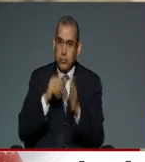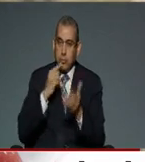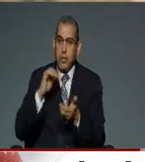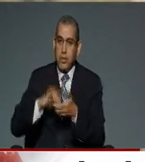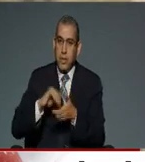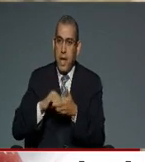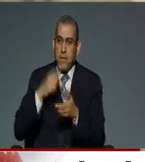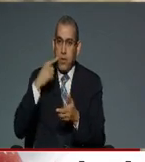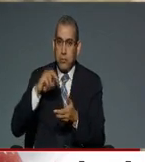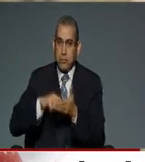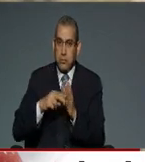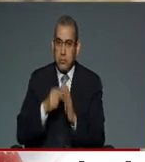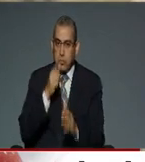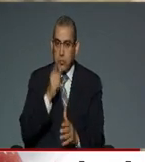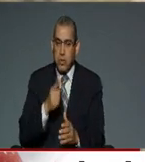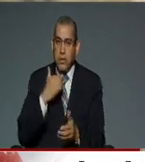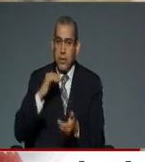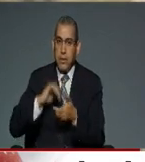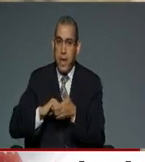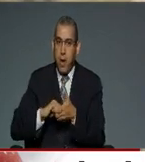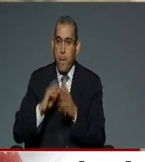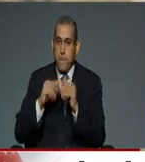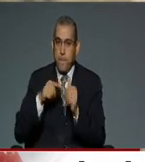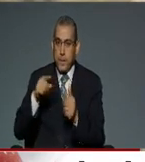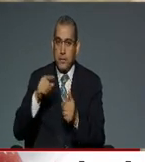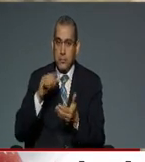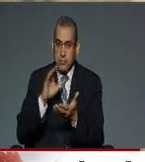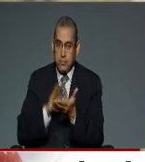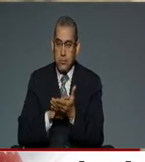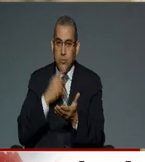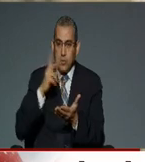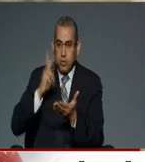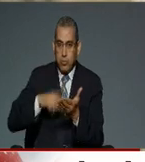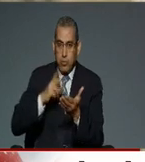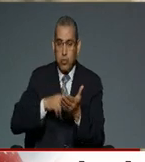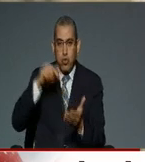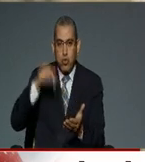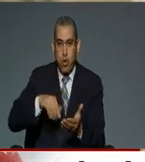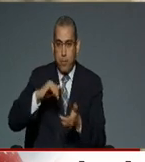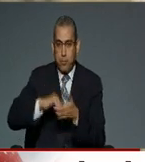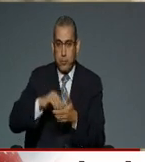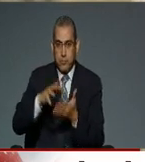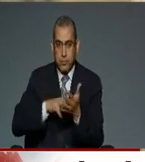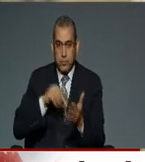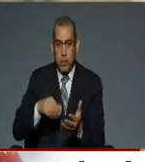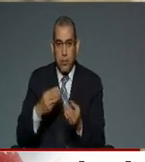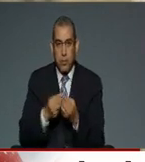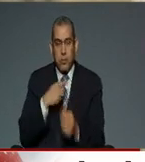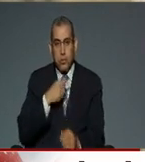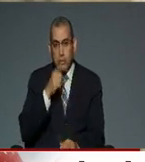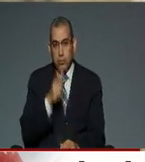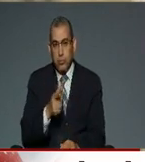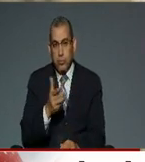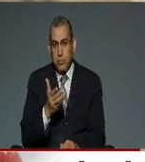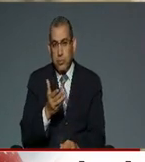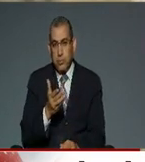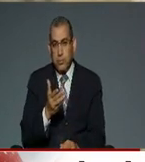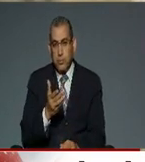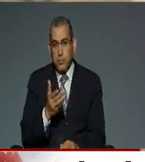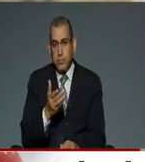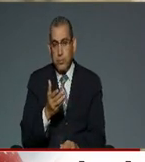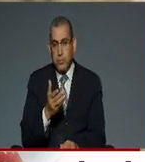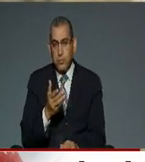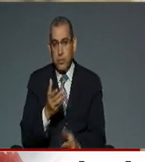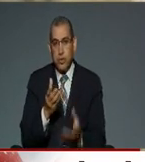اتفاقيات التعاون التي وقعناها اليوم والتي سوف تأتي